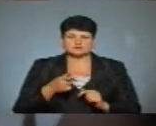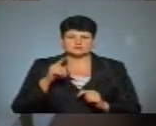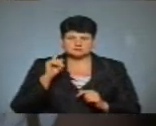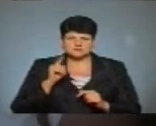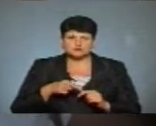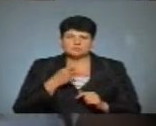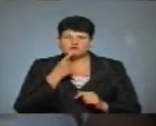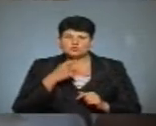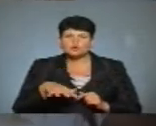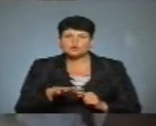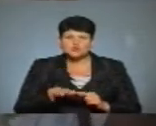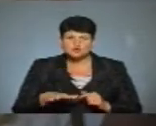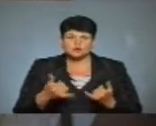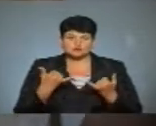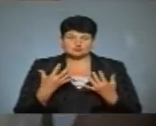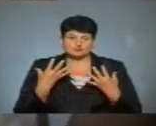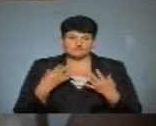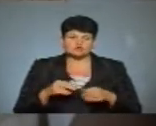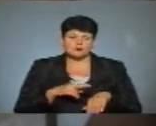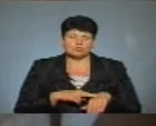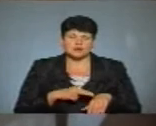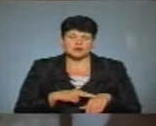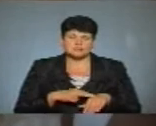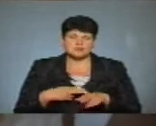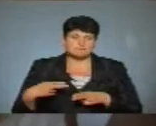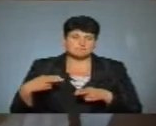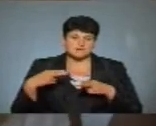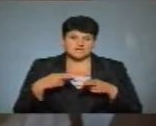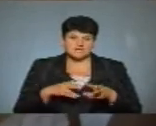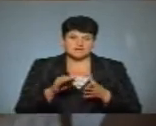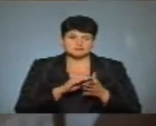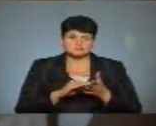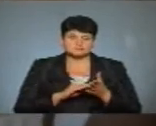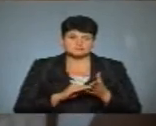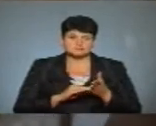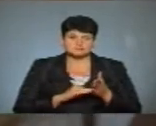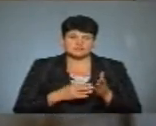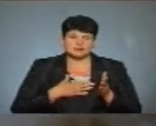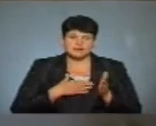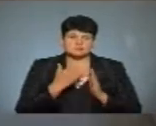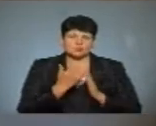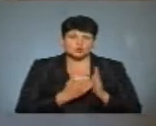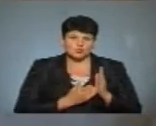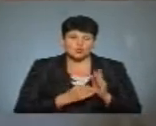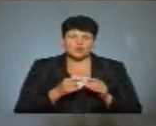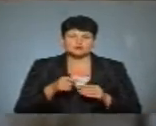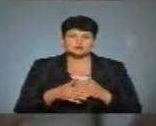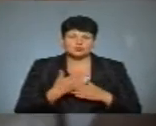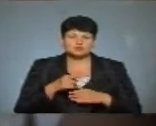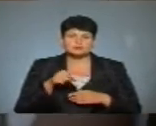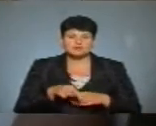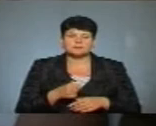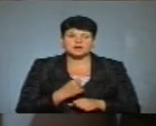ми в червоній зоні. Сьогодні вже поліція приїхала складати на нас протокол за те, що ми працюємо під час